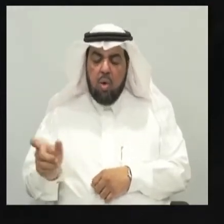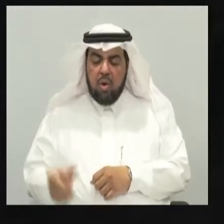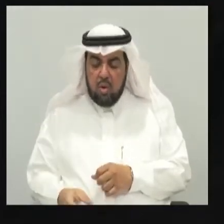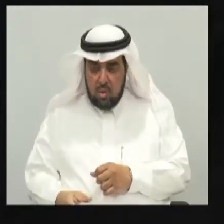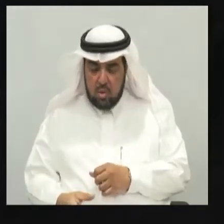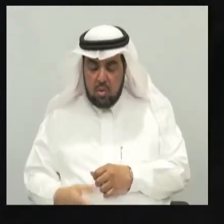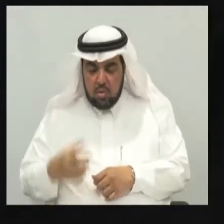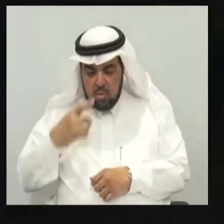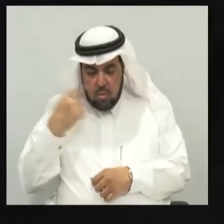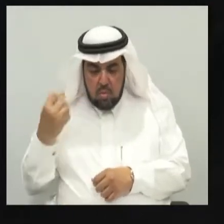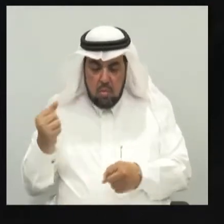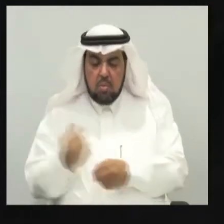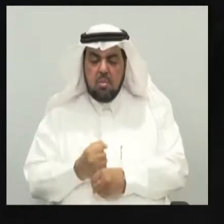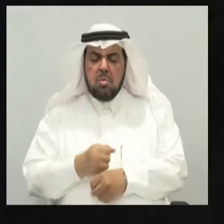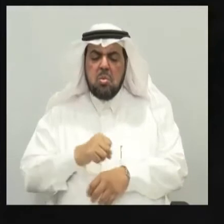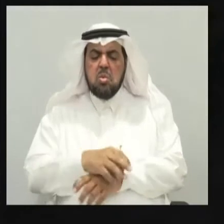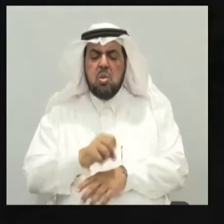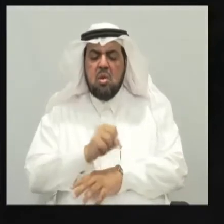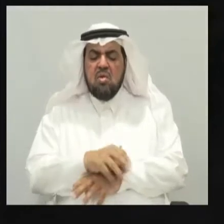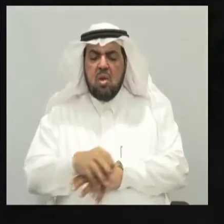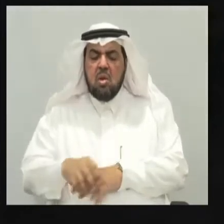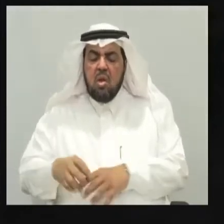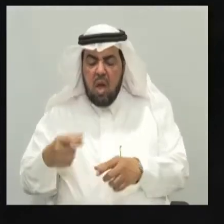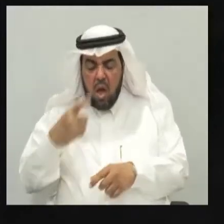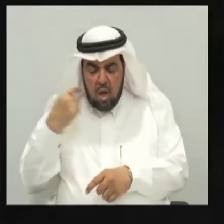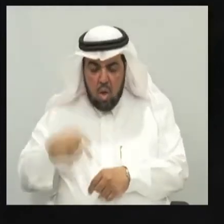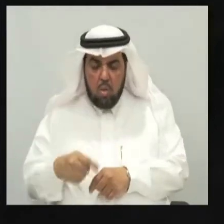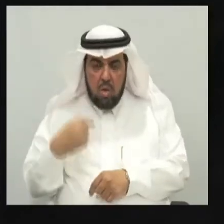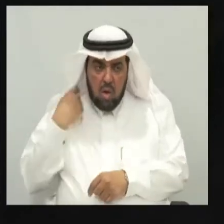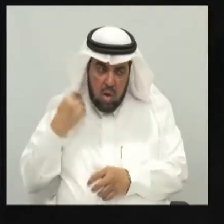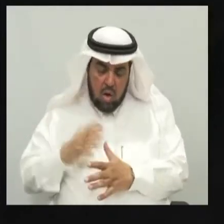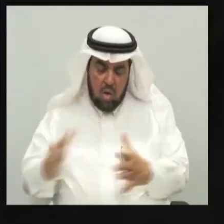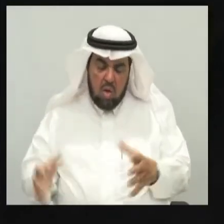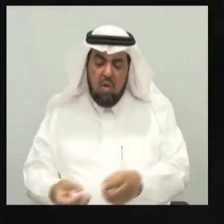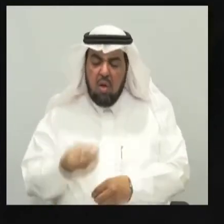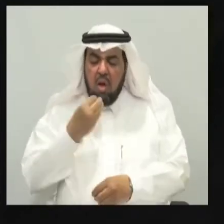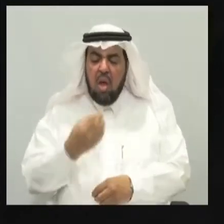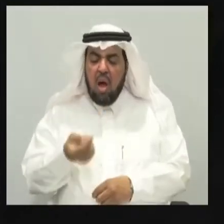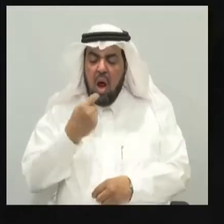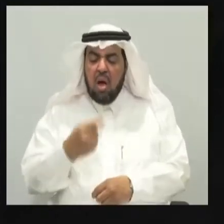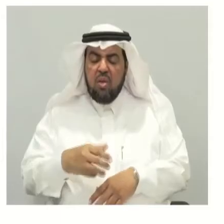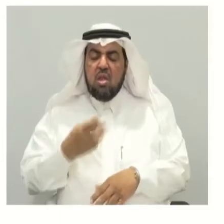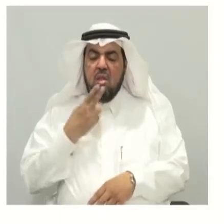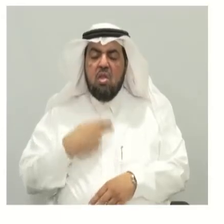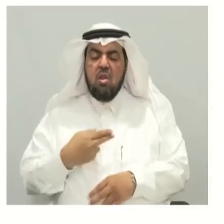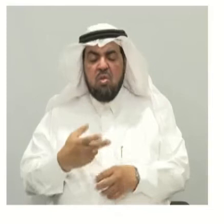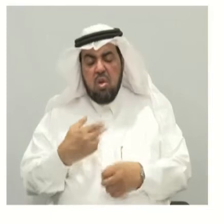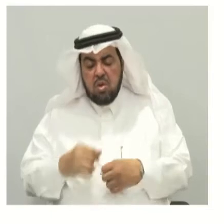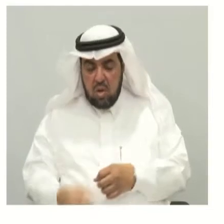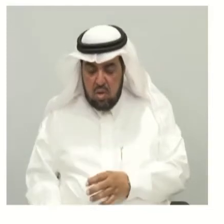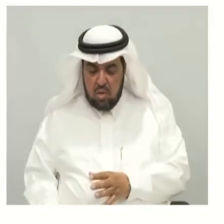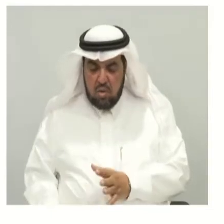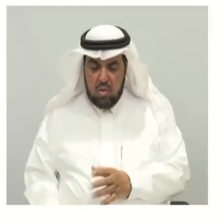نحتاج ونستخدم بعض العناصر في حياتنا اليومية، كثير كثير، في الغذاء، في الدواء، في التنظيف، كثير كثير.